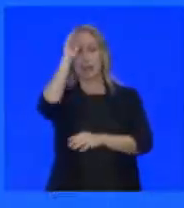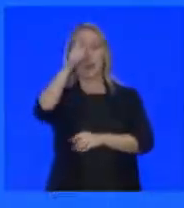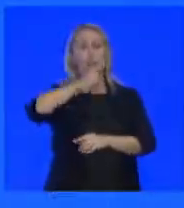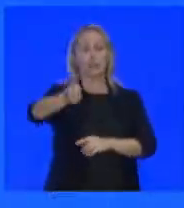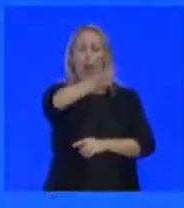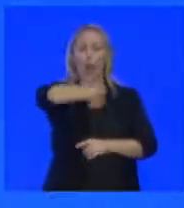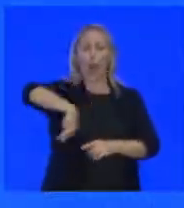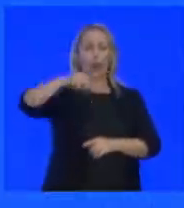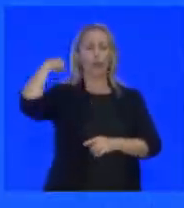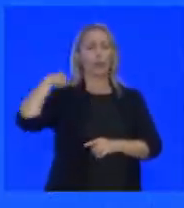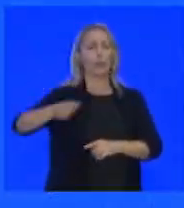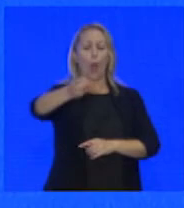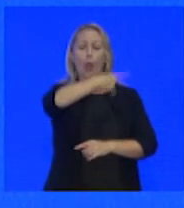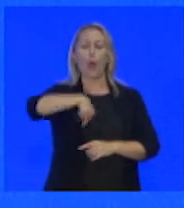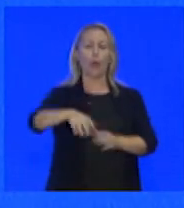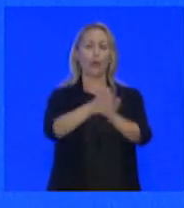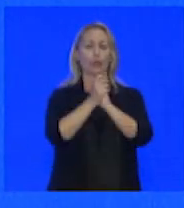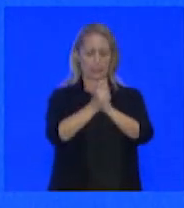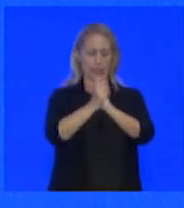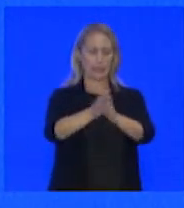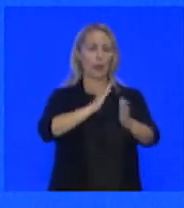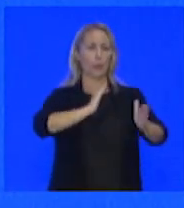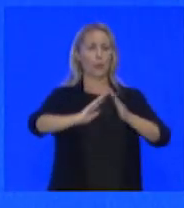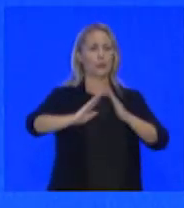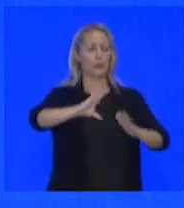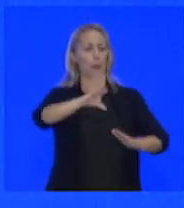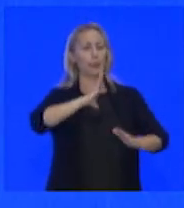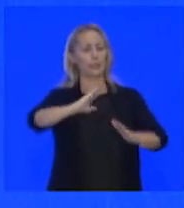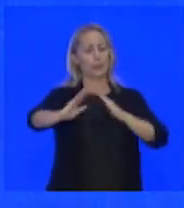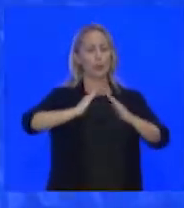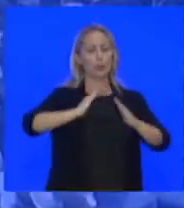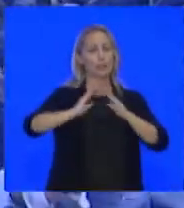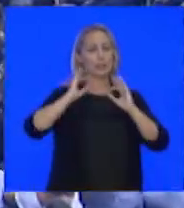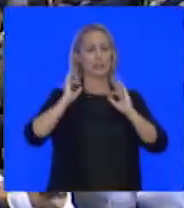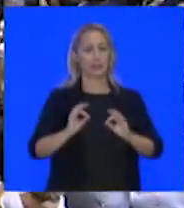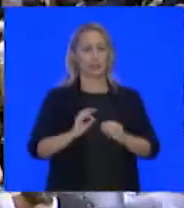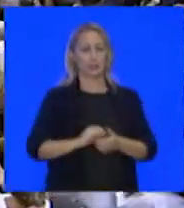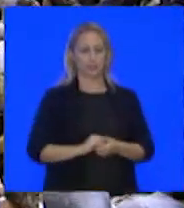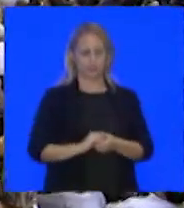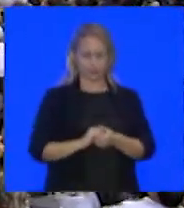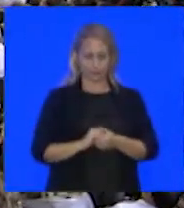Δήμων, στις ένοπλες δυνάμεις. Σε όλους όσοι έφεραν εις πέρας αυτή τη δύσκολη αποστολή.